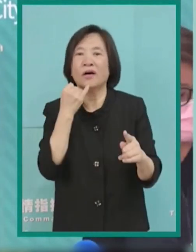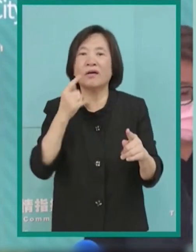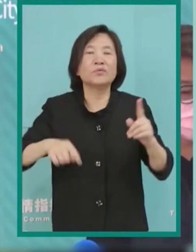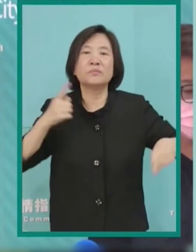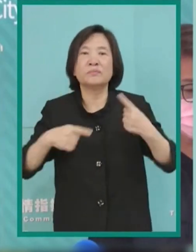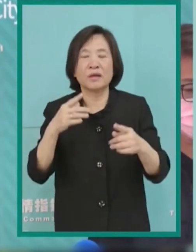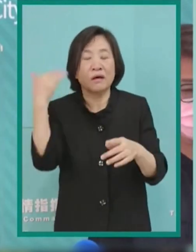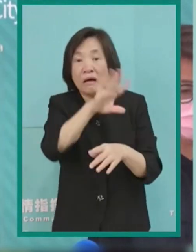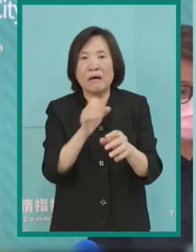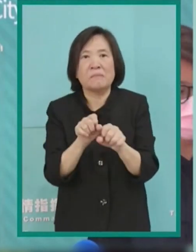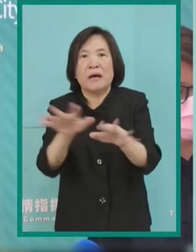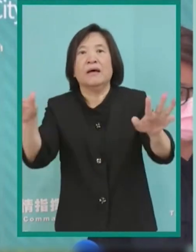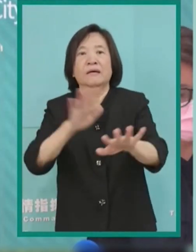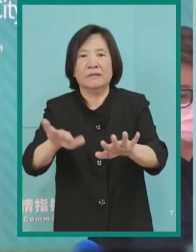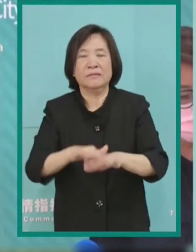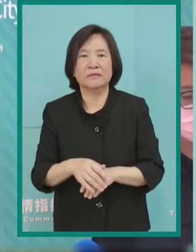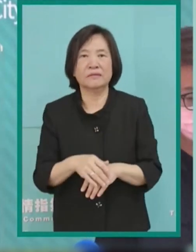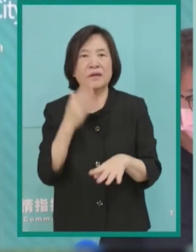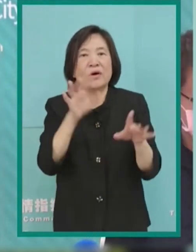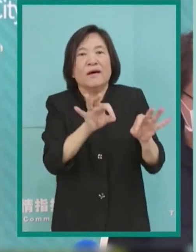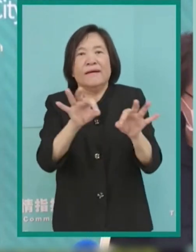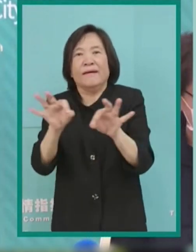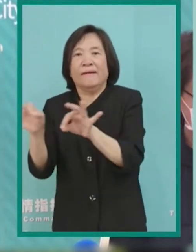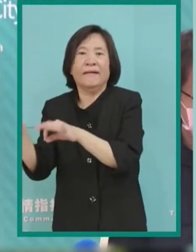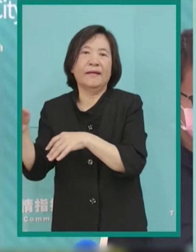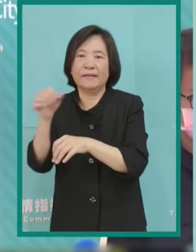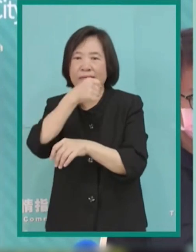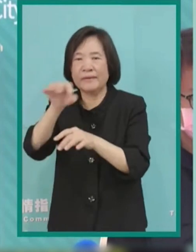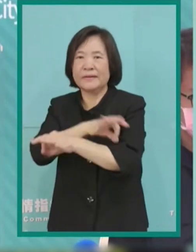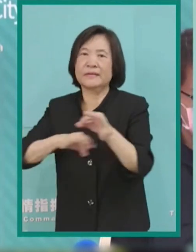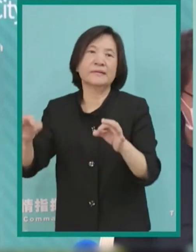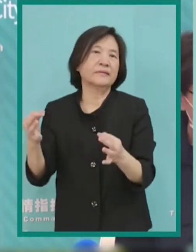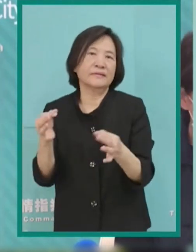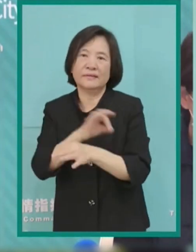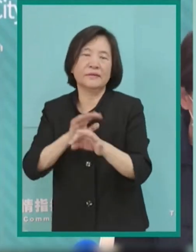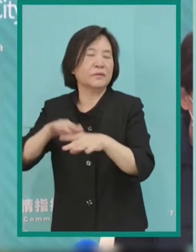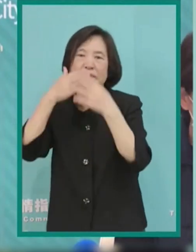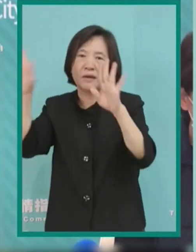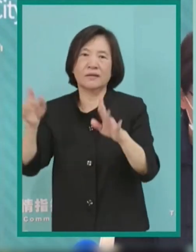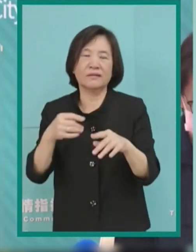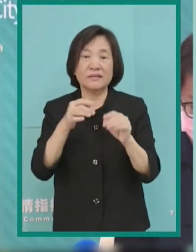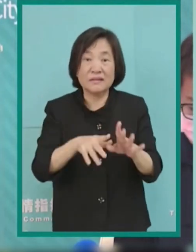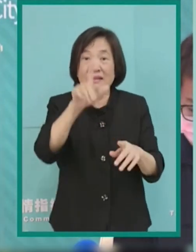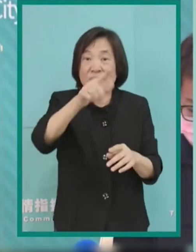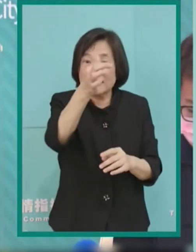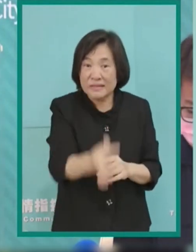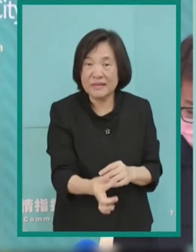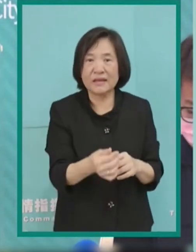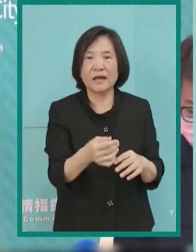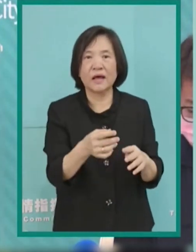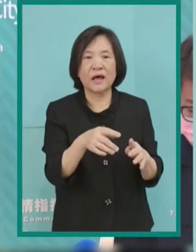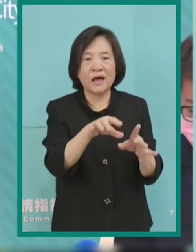话，台湾的经济也受不了了。那、与其花6000多亿去搞什么纾困，你知道，不如把挪一笔